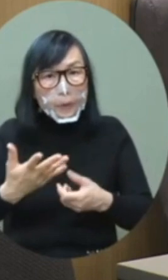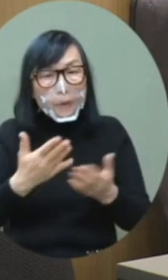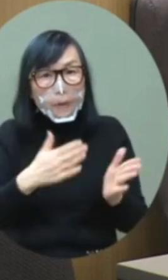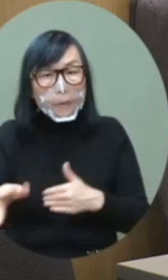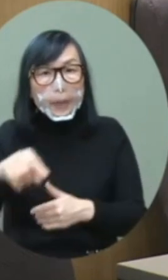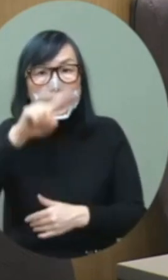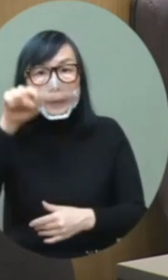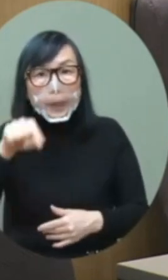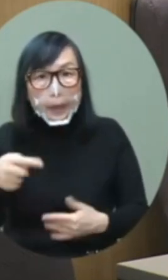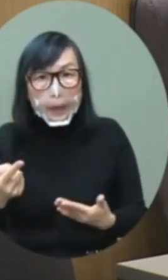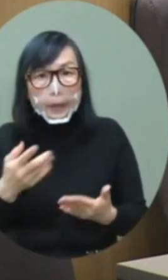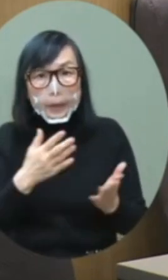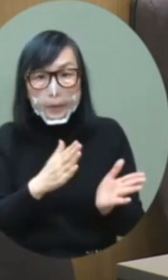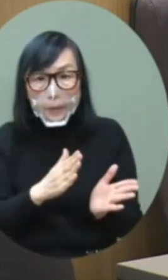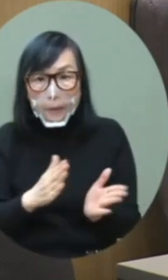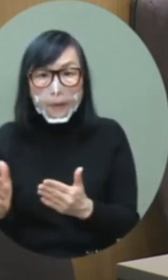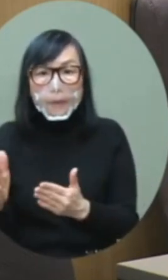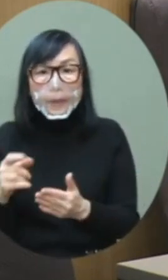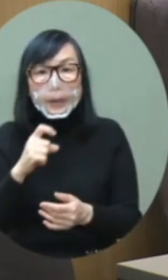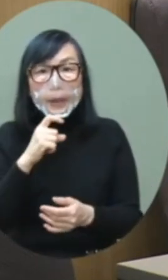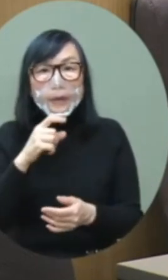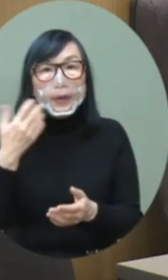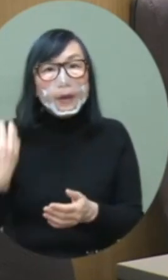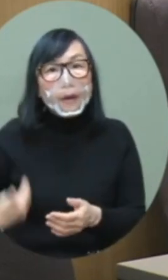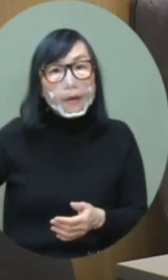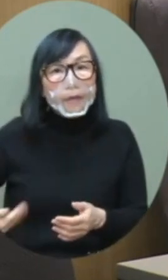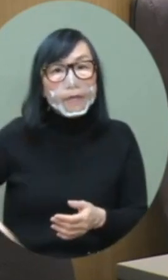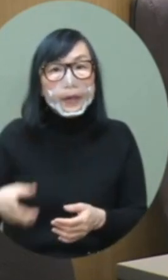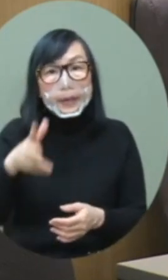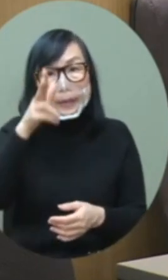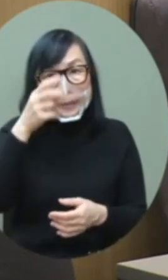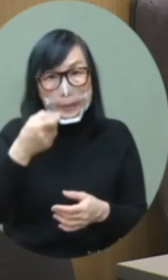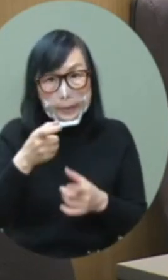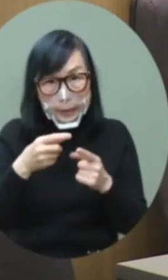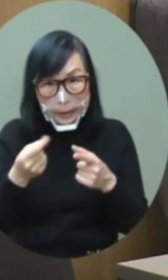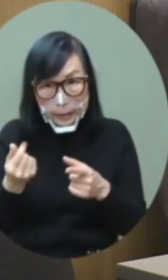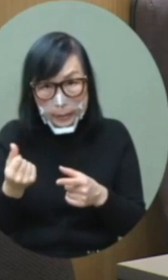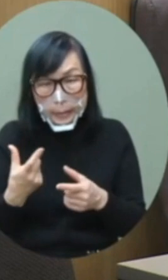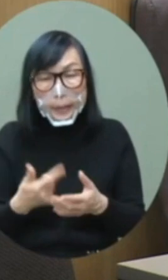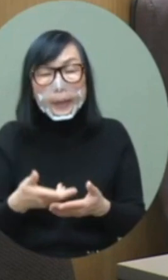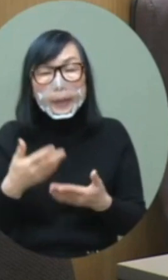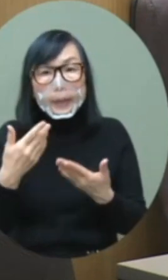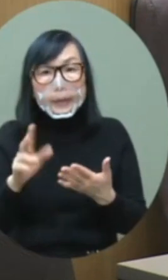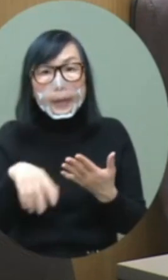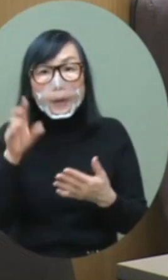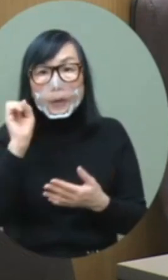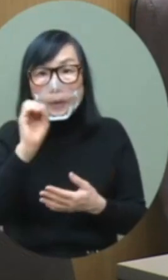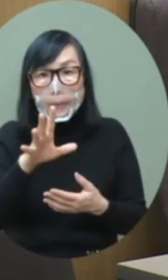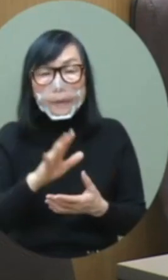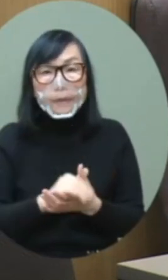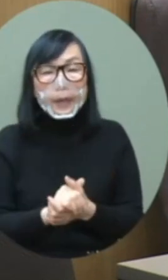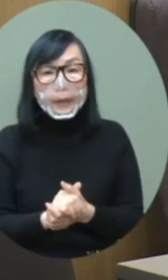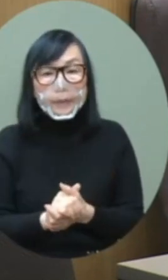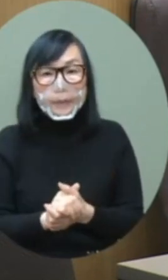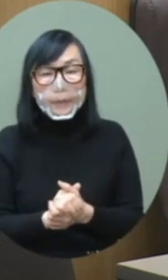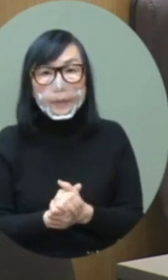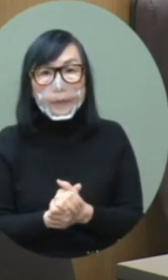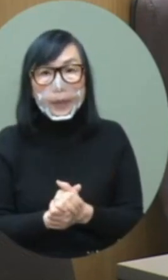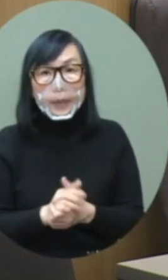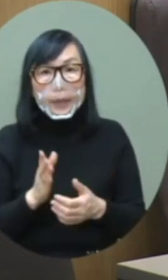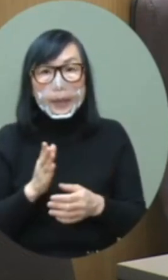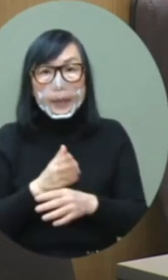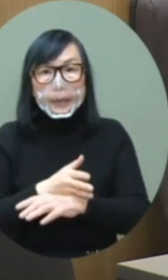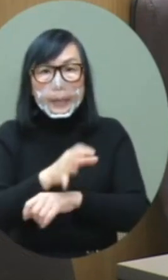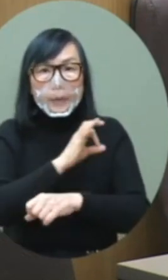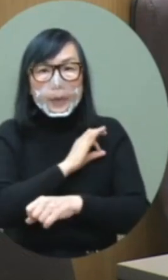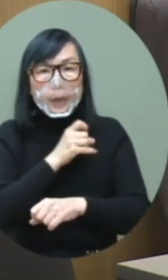呢個安排其實係咪即係有啲浪費公帑咧？咁同埋之後想問翻咧，就係之後社會有